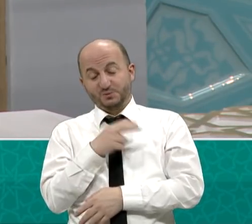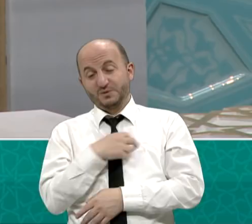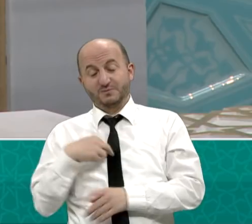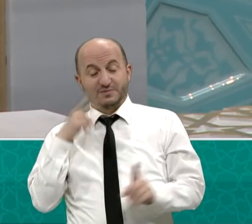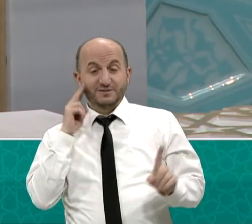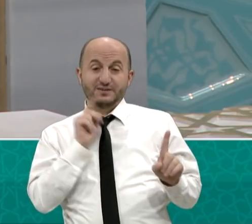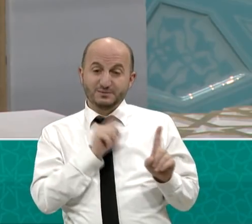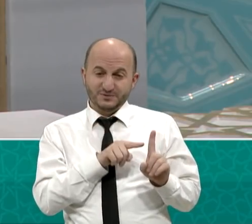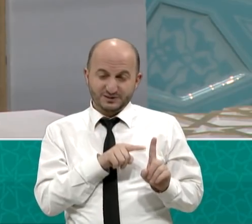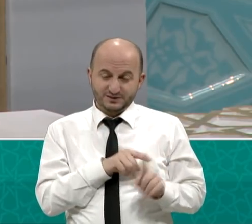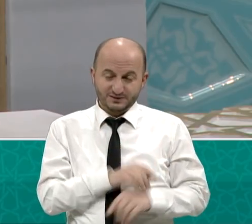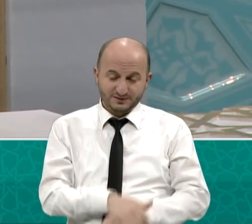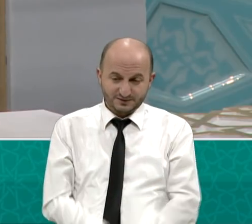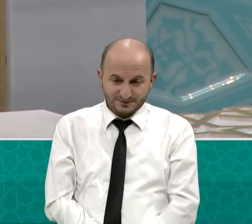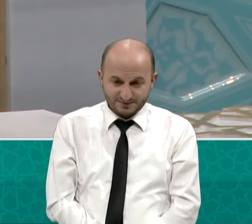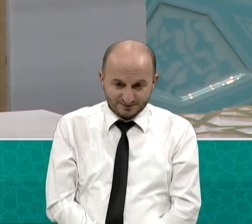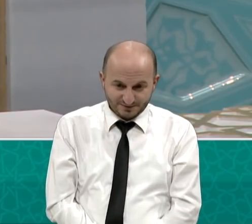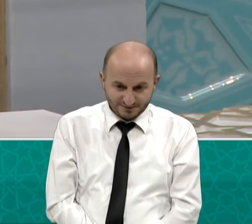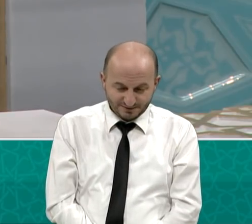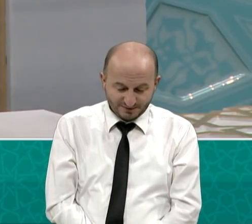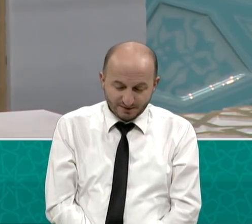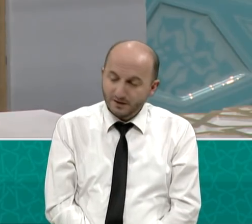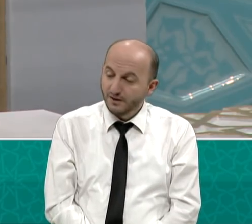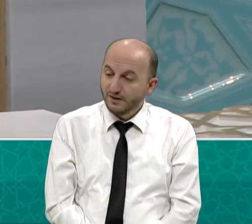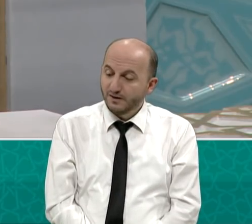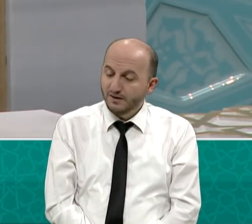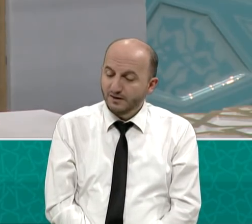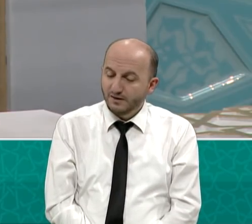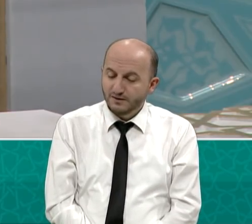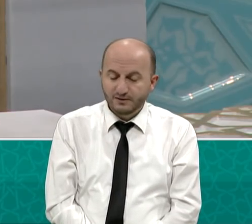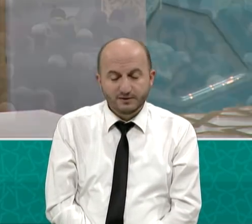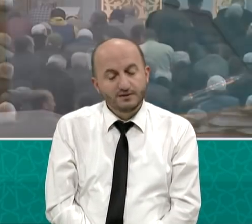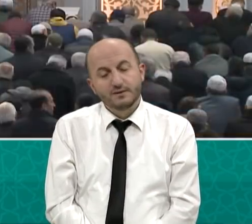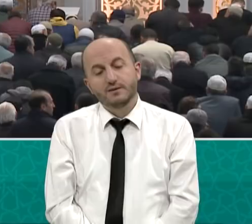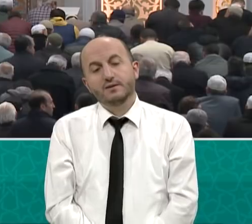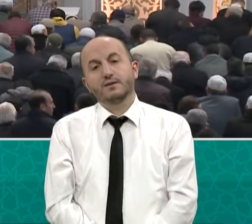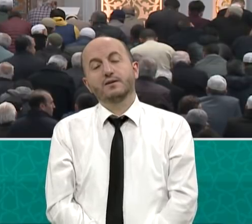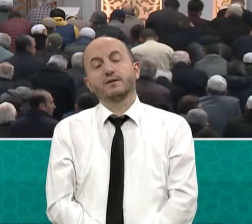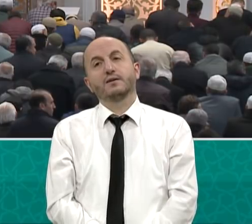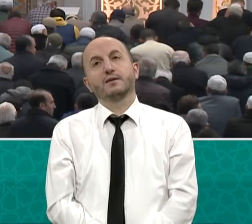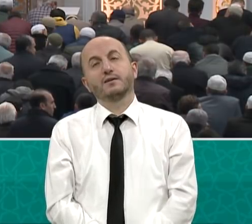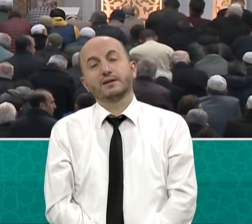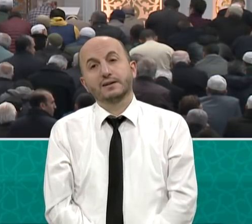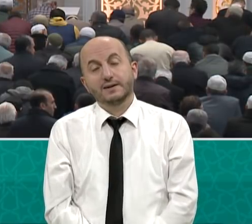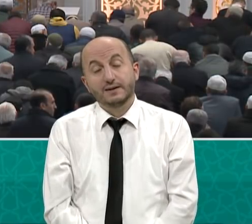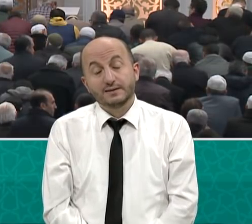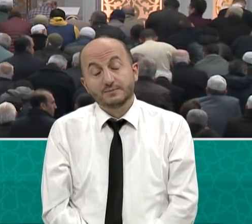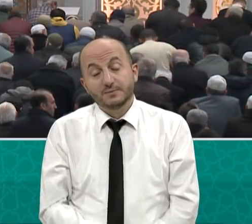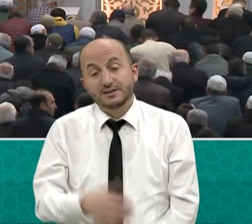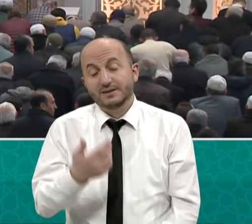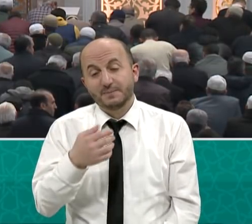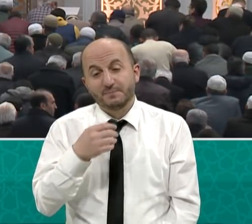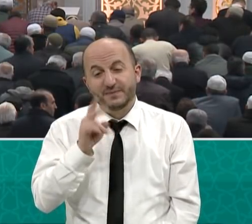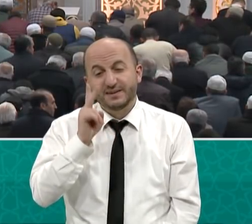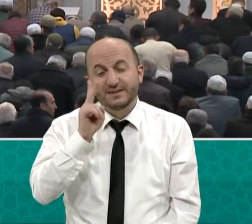Mesela visal orucunu yasaklamıştır. Ne demek? Yani bugün iftar etmeden ertesi güne niyet